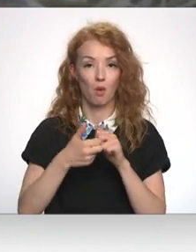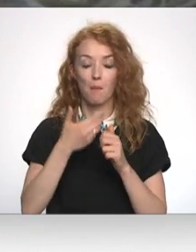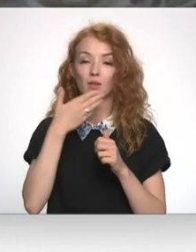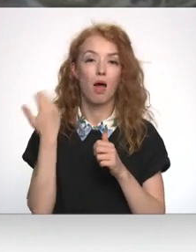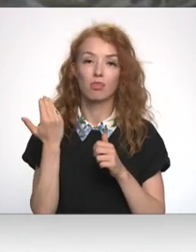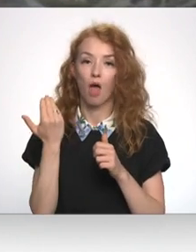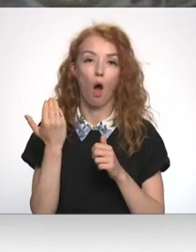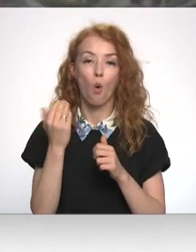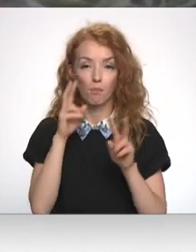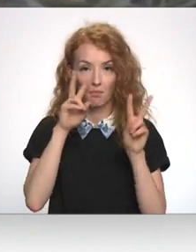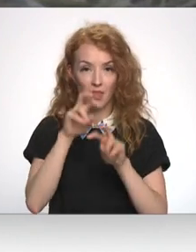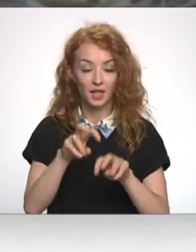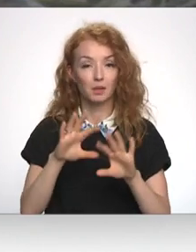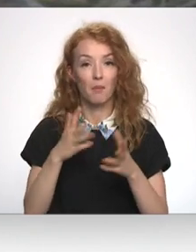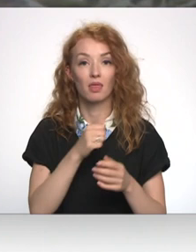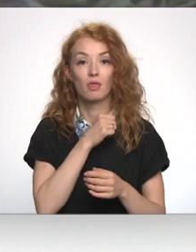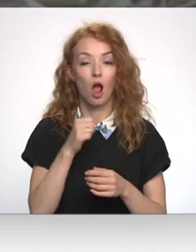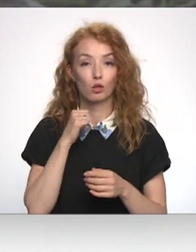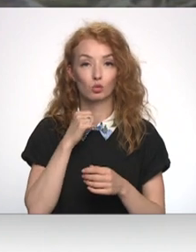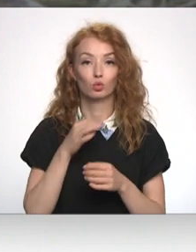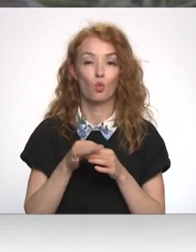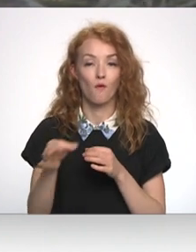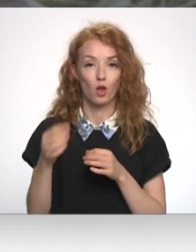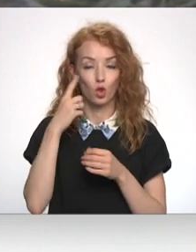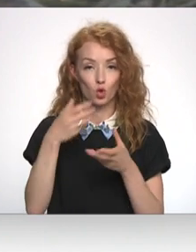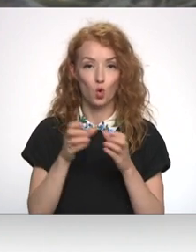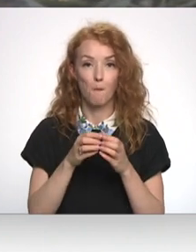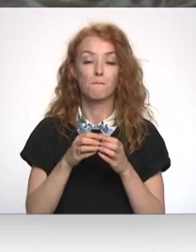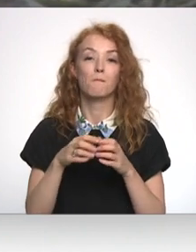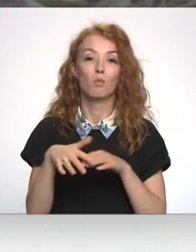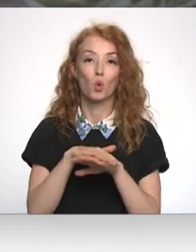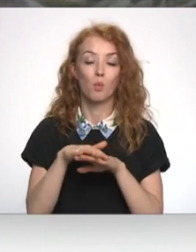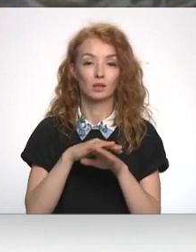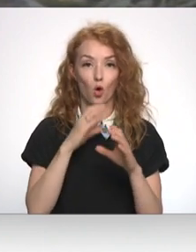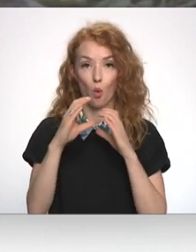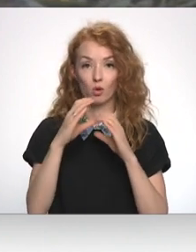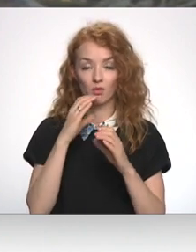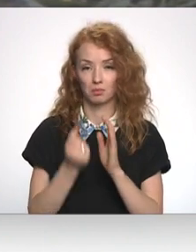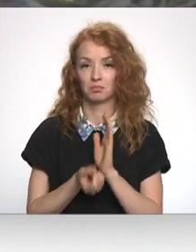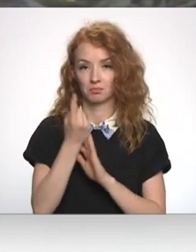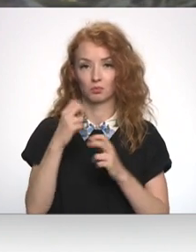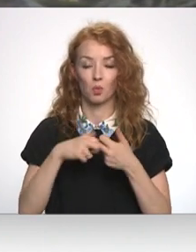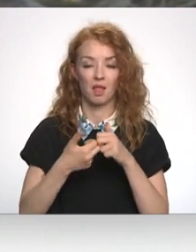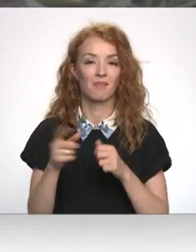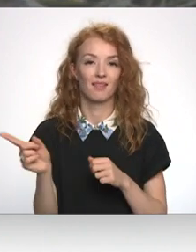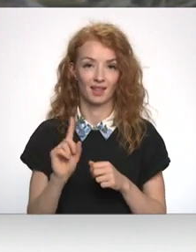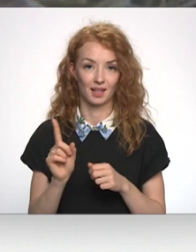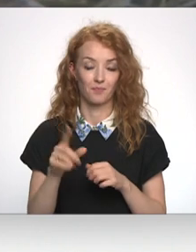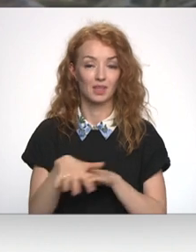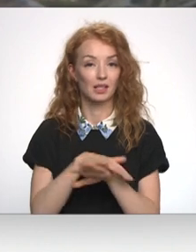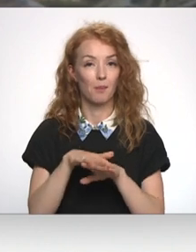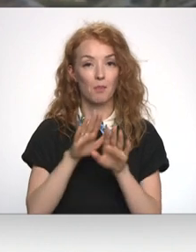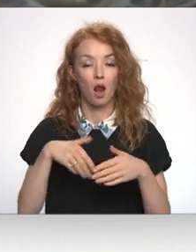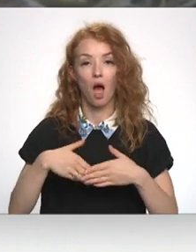ekspertu redzeslokā. Taču Talsu novada domas deputātu publiskā komunikācija signalizēja, ka problēmas tomēr ir. Sabiedrība